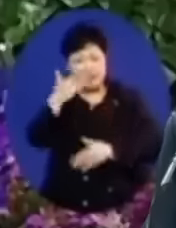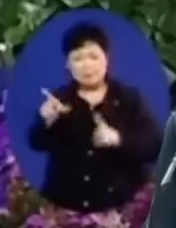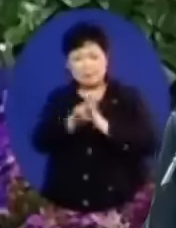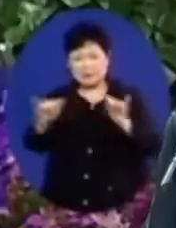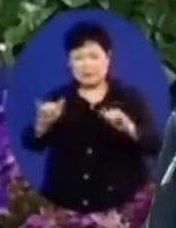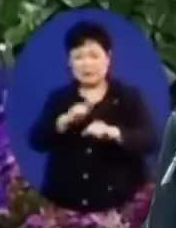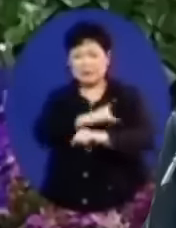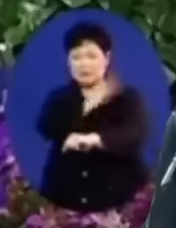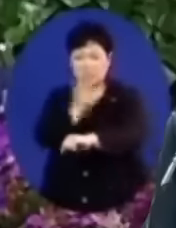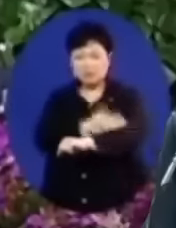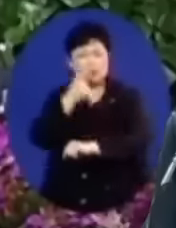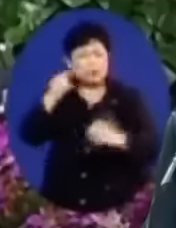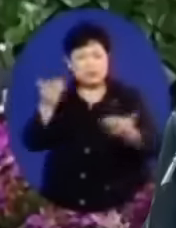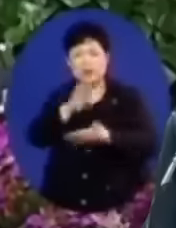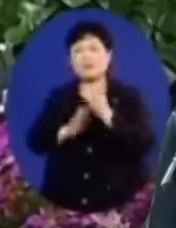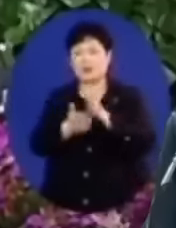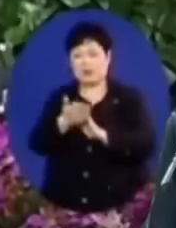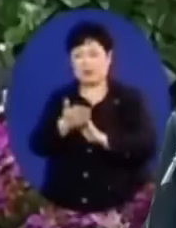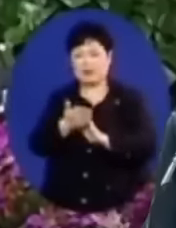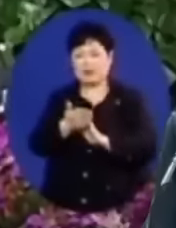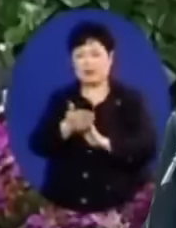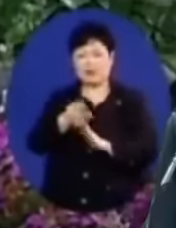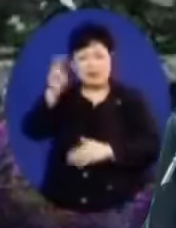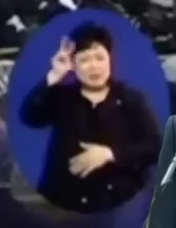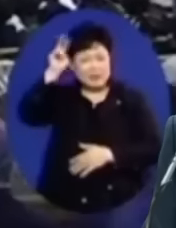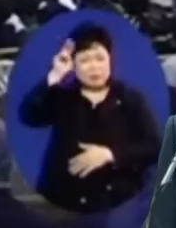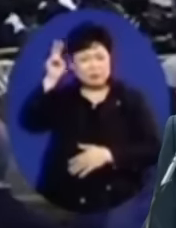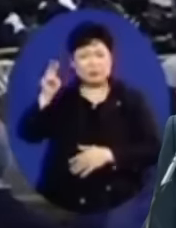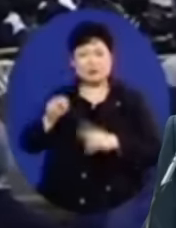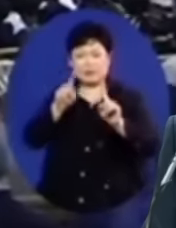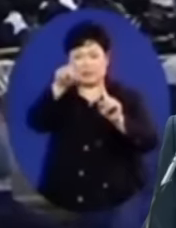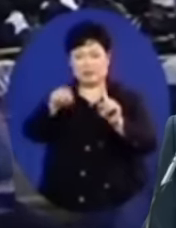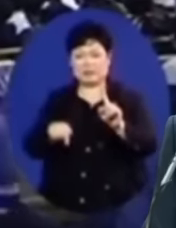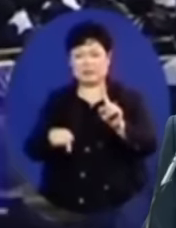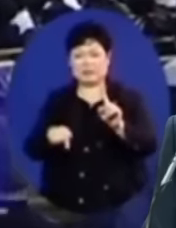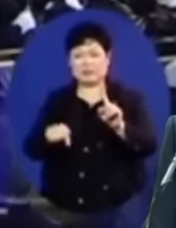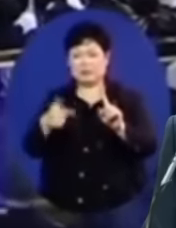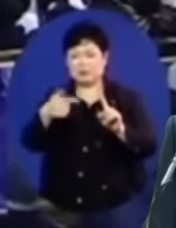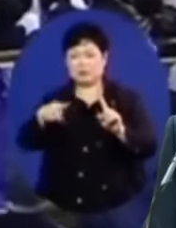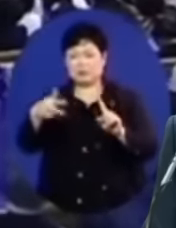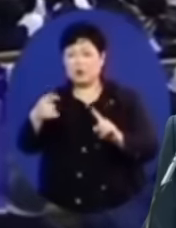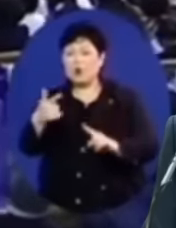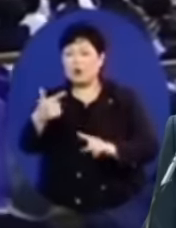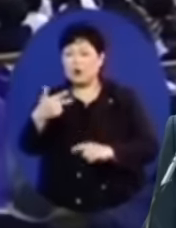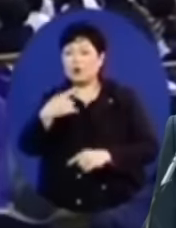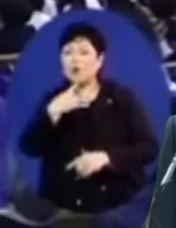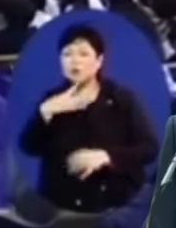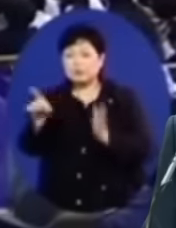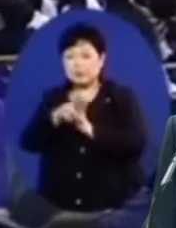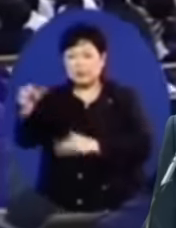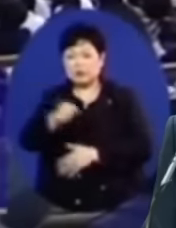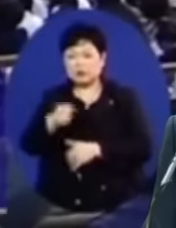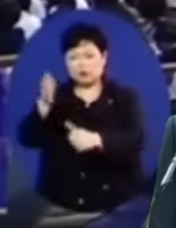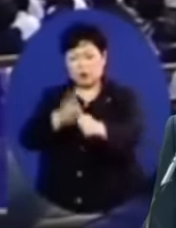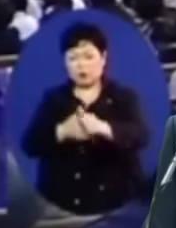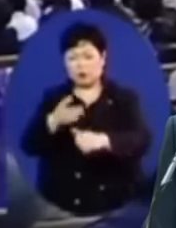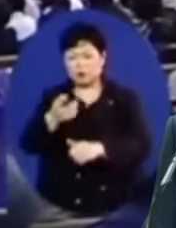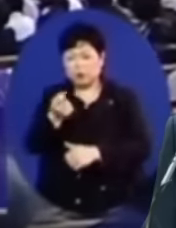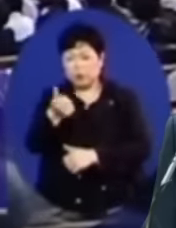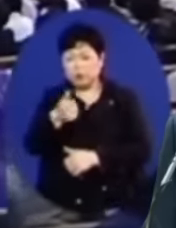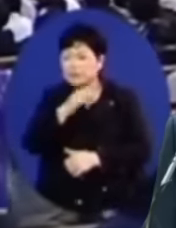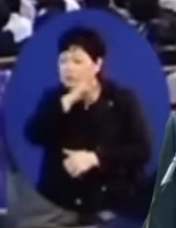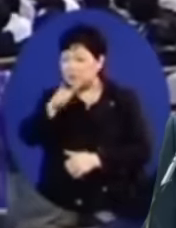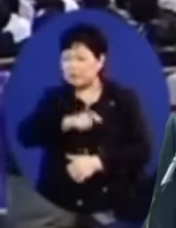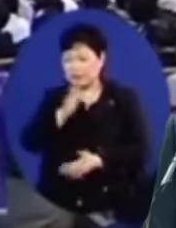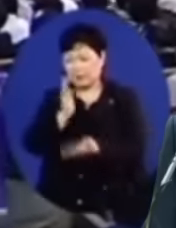없느니라. 야고보서 1장 6절로 7절에 오직 믿음으로 구하고 조금도 의심하지 말라. 의심하는 자는